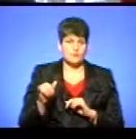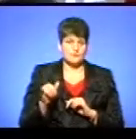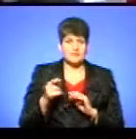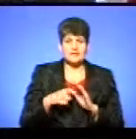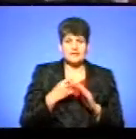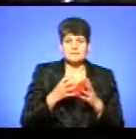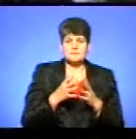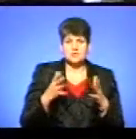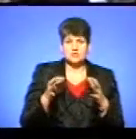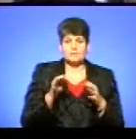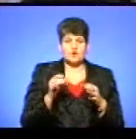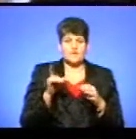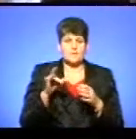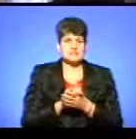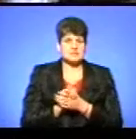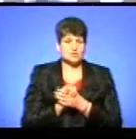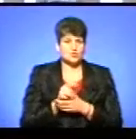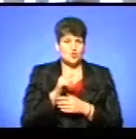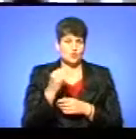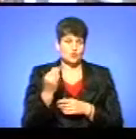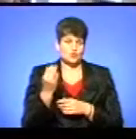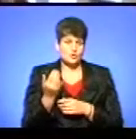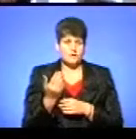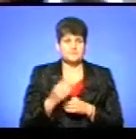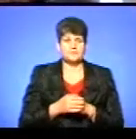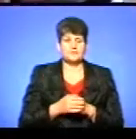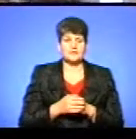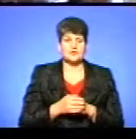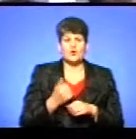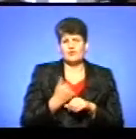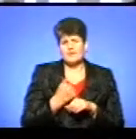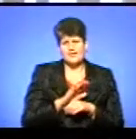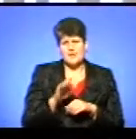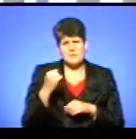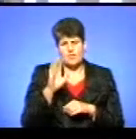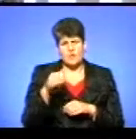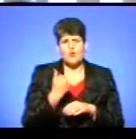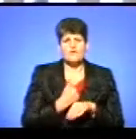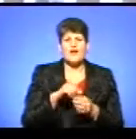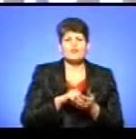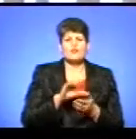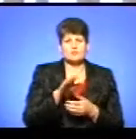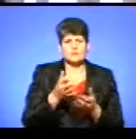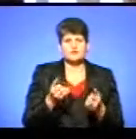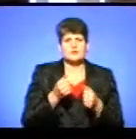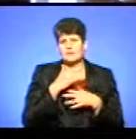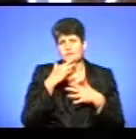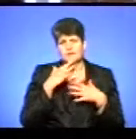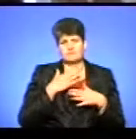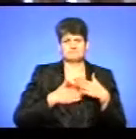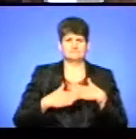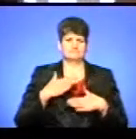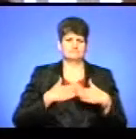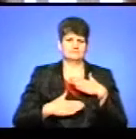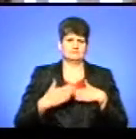дізнати більше про Європейський Союз, про його історію. Головне – не участь, не перемога, головне – участь. І ми отримали масу позитиву, і